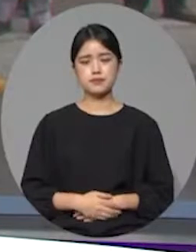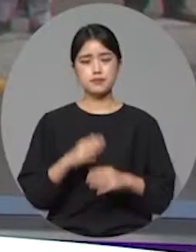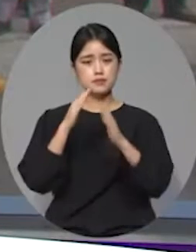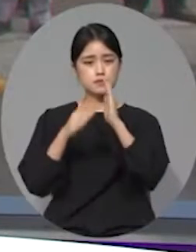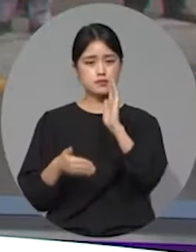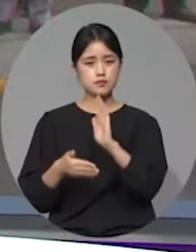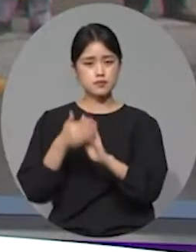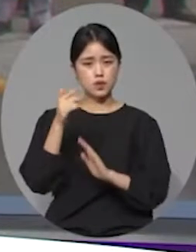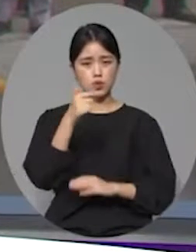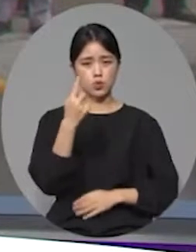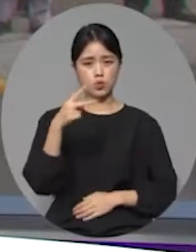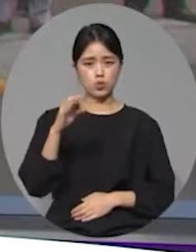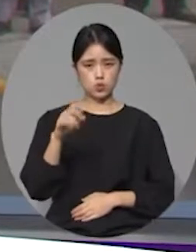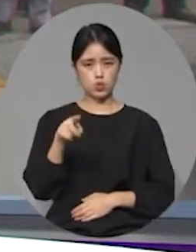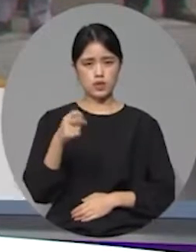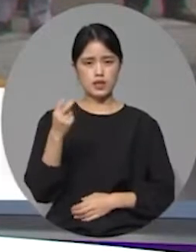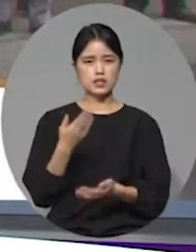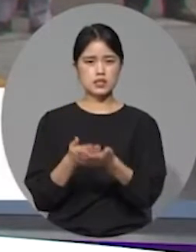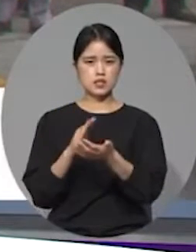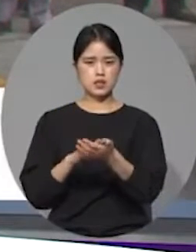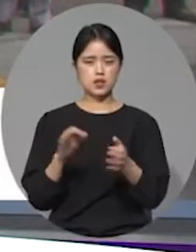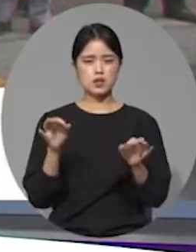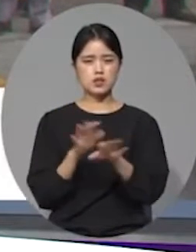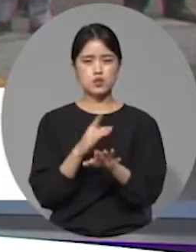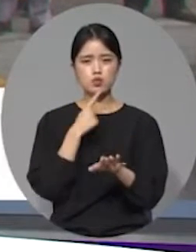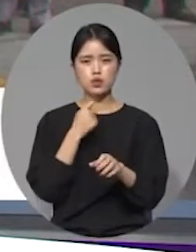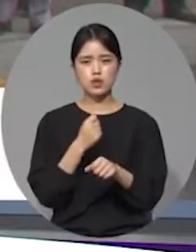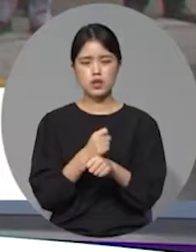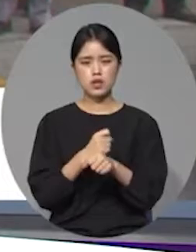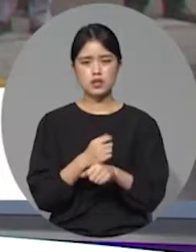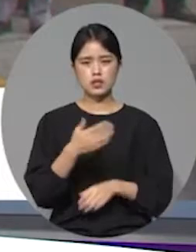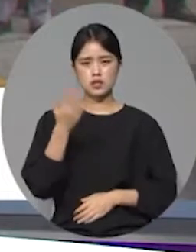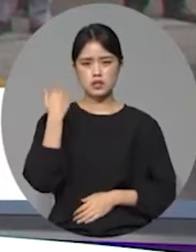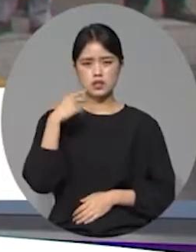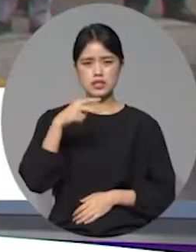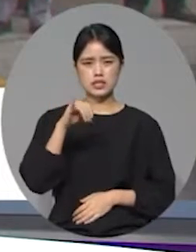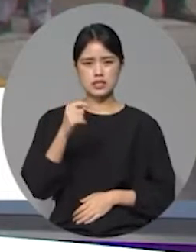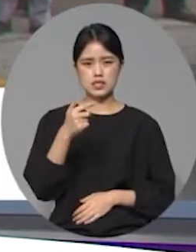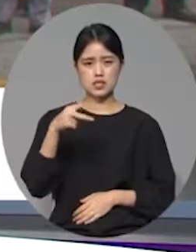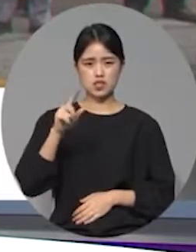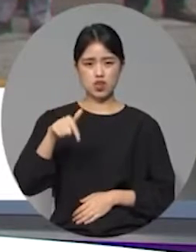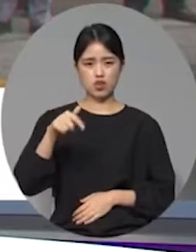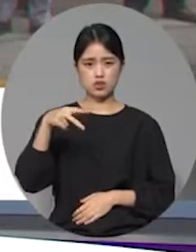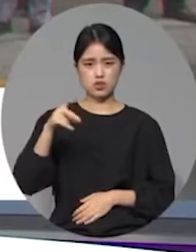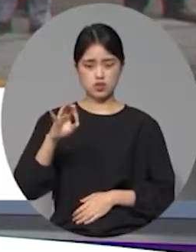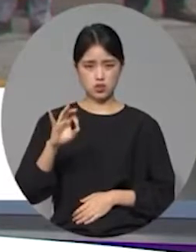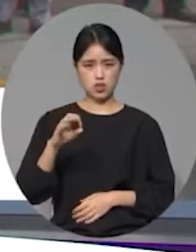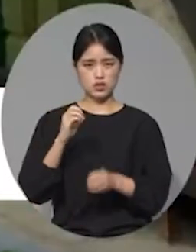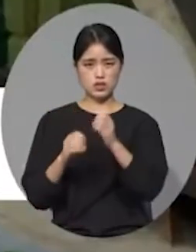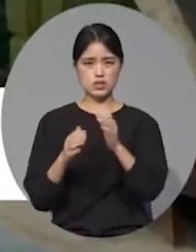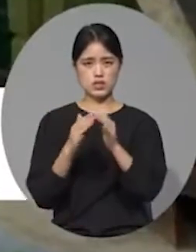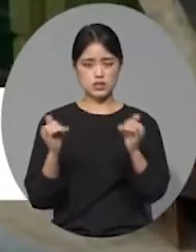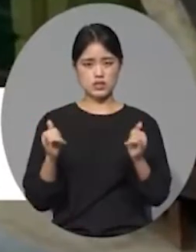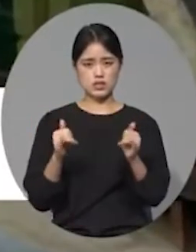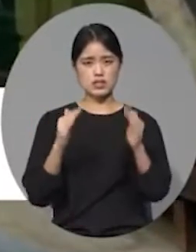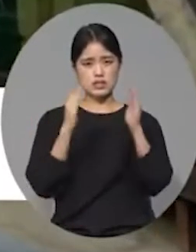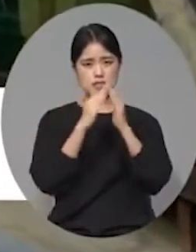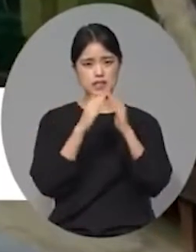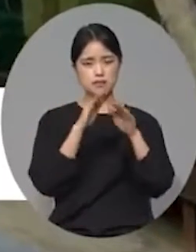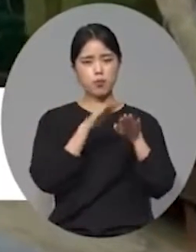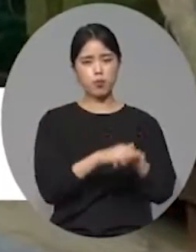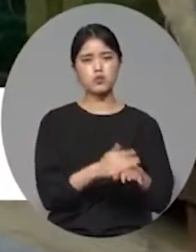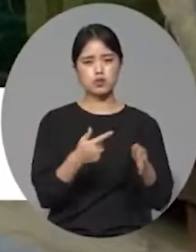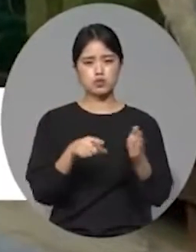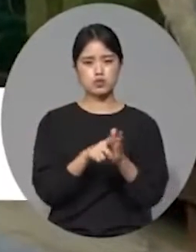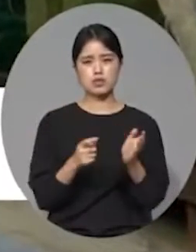청주 씨가 노송 동 재개발로 사라질 위기에 처한 고 신석정 시인의 고 태 비사벌 조사를 보존하기 위해 긴급